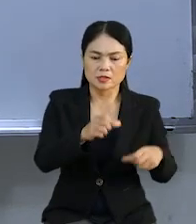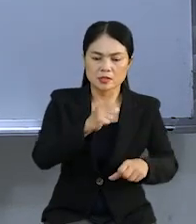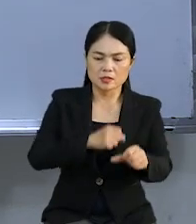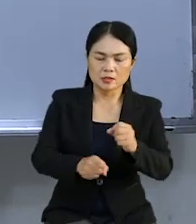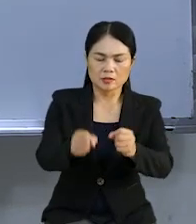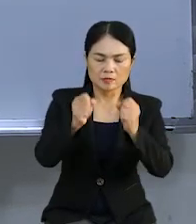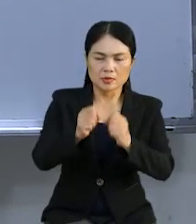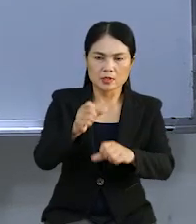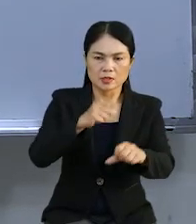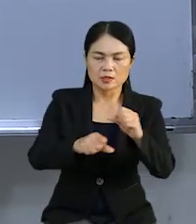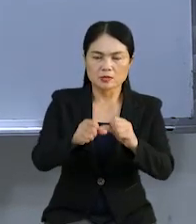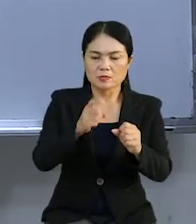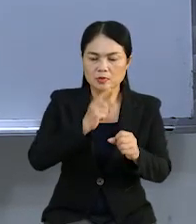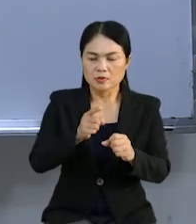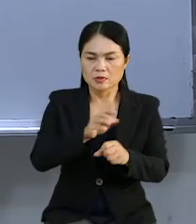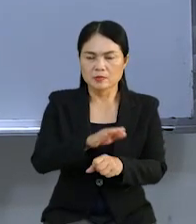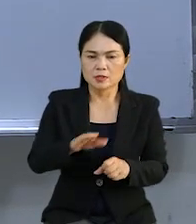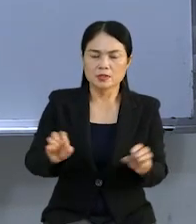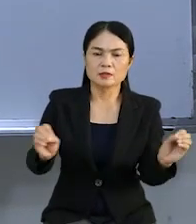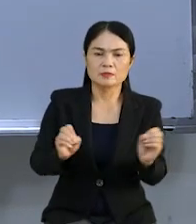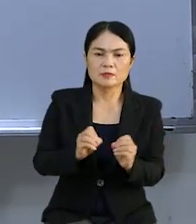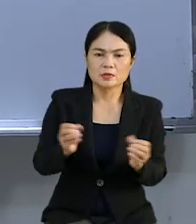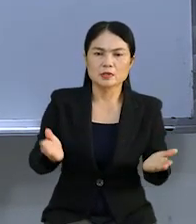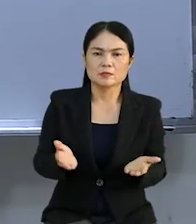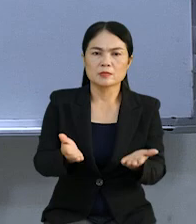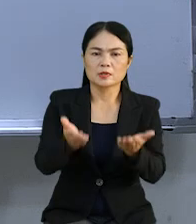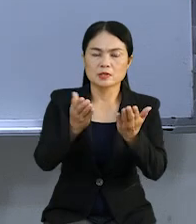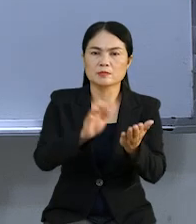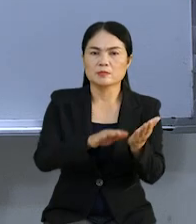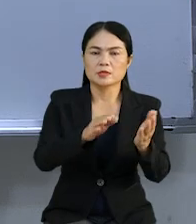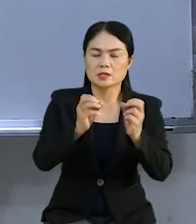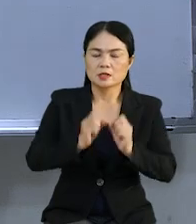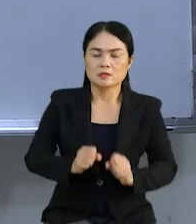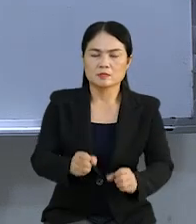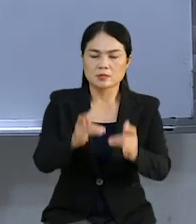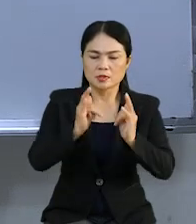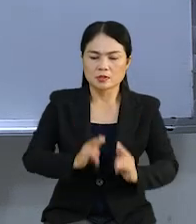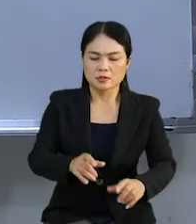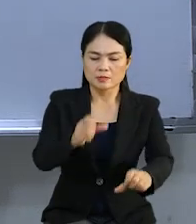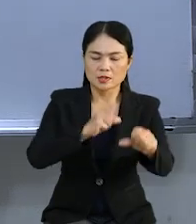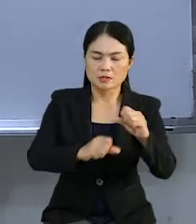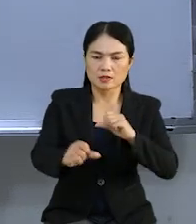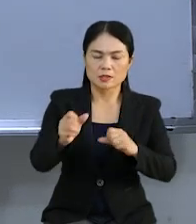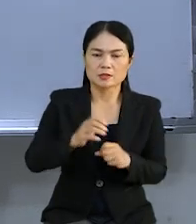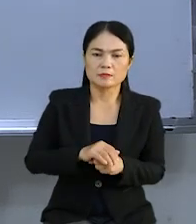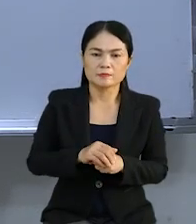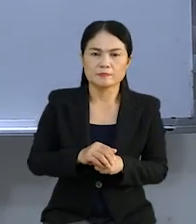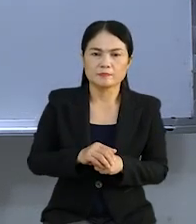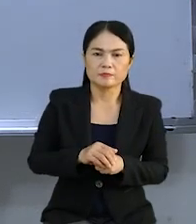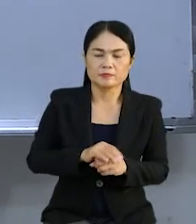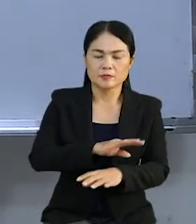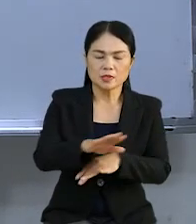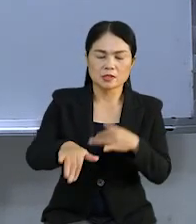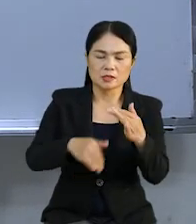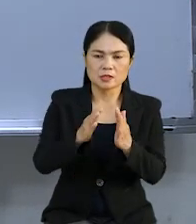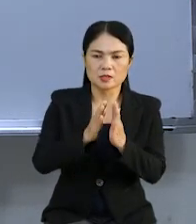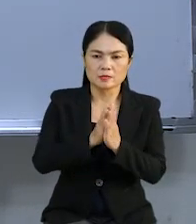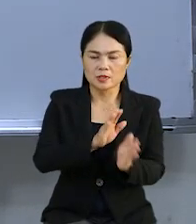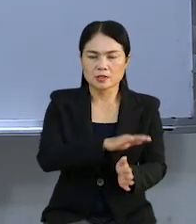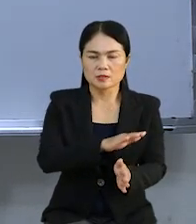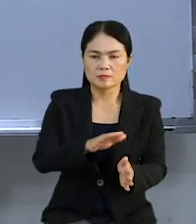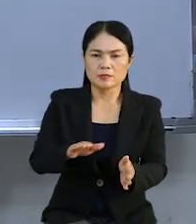ตียดลูกครูมันมีการสไลด์มันโตดอกก้นเตะมีแต่เลือกตึกจัดก้นไอ้ปรังไพร์มันต่อเตียดบาดอ๋อก้นก้นต่างอ๋อค